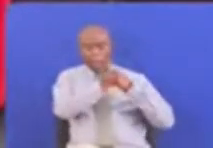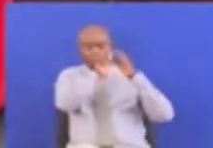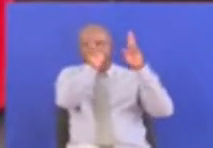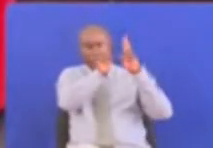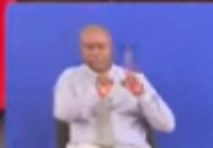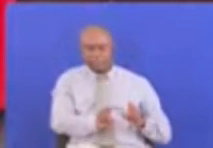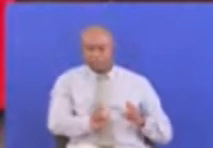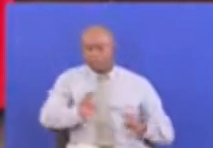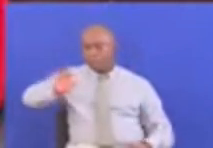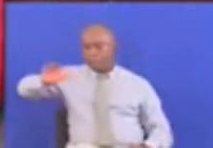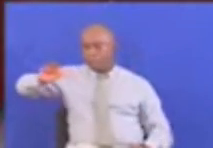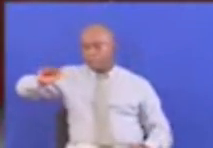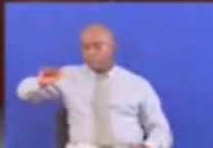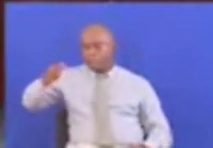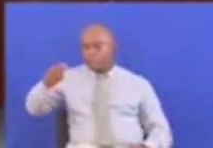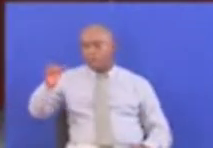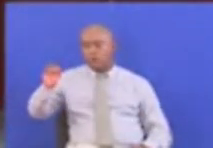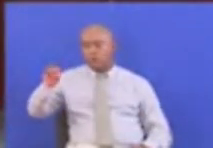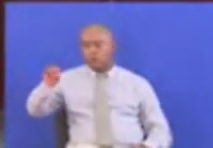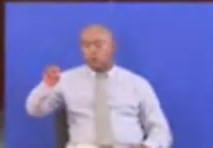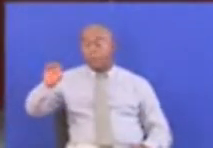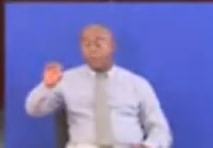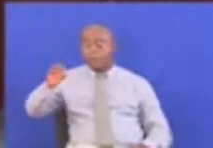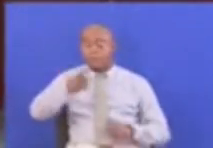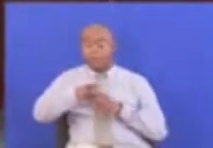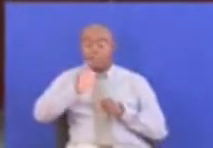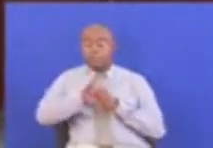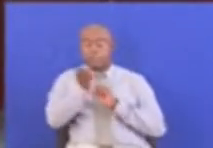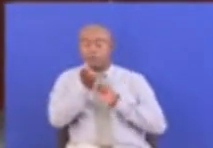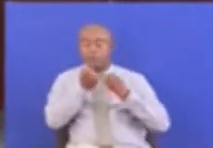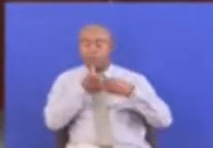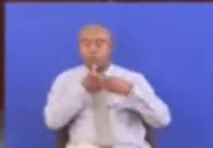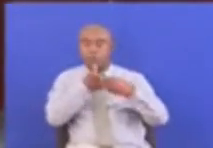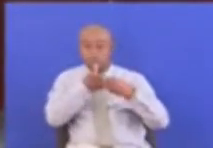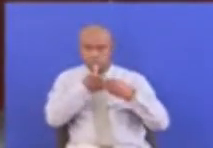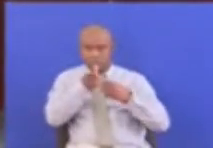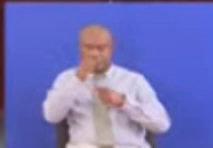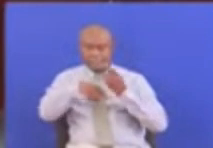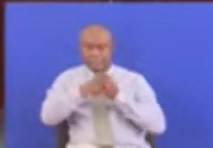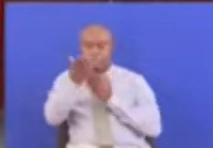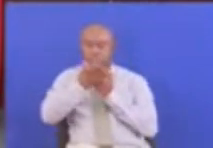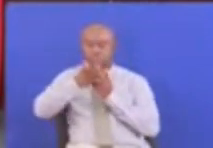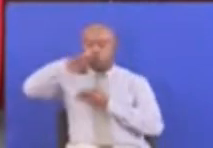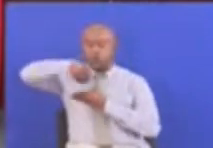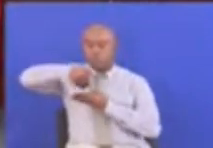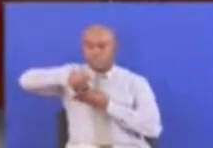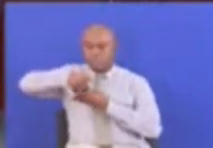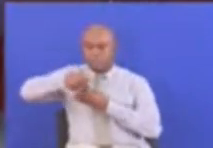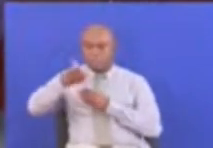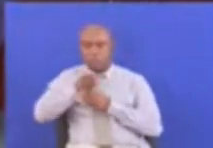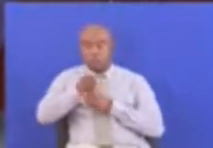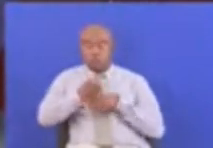mara kwa mara huwa inatoa miongozo ya namna nchi ambazo ni wanachama wanufaike. La msingi wake